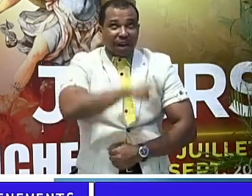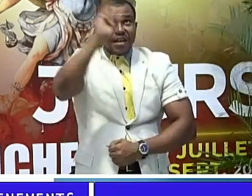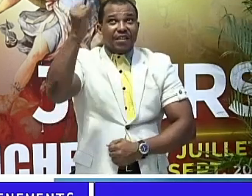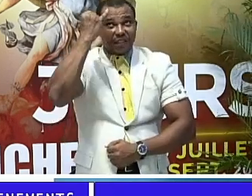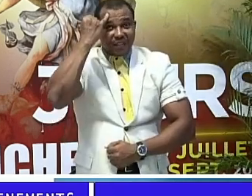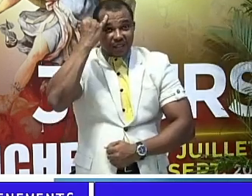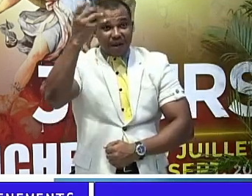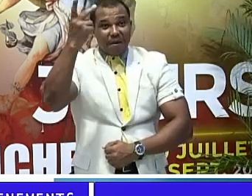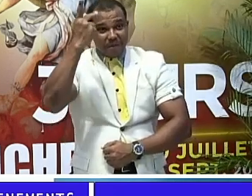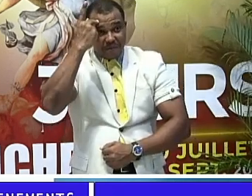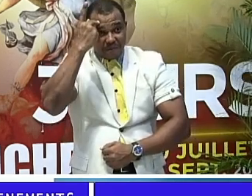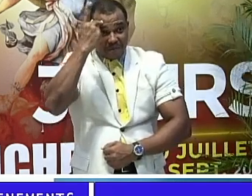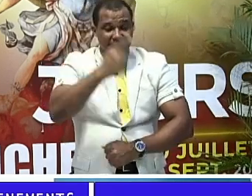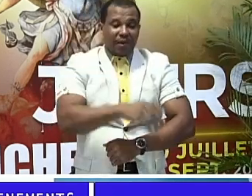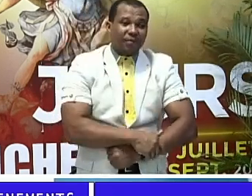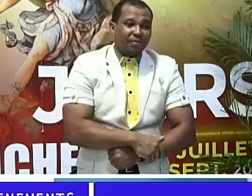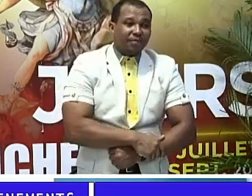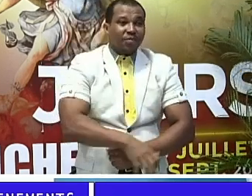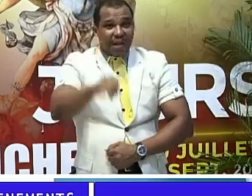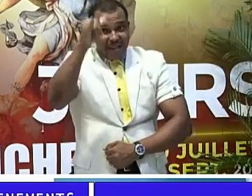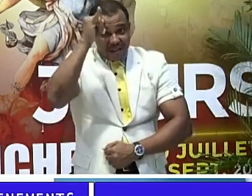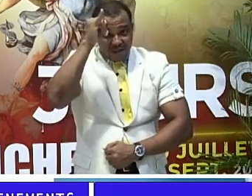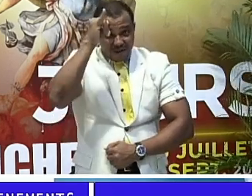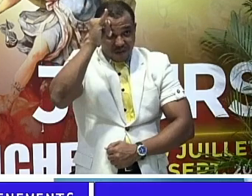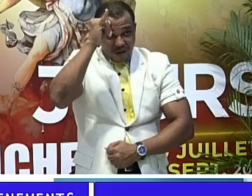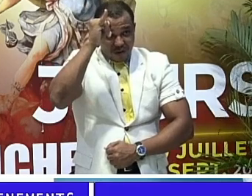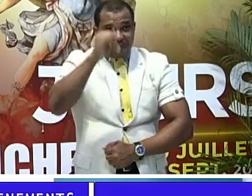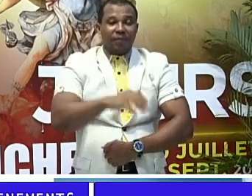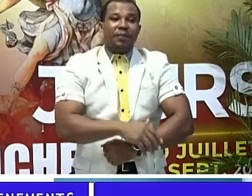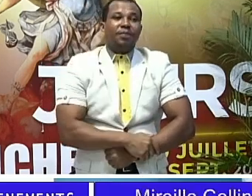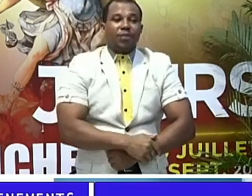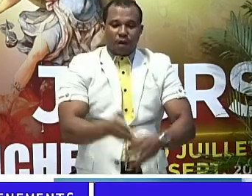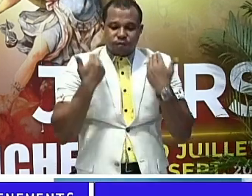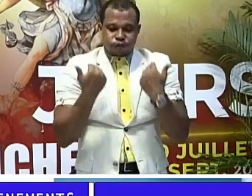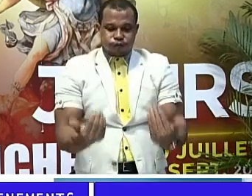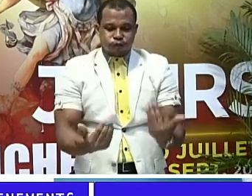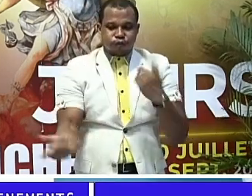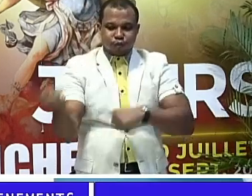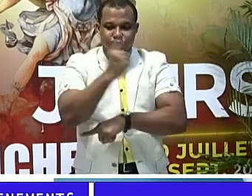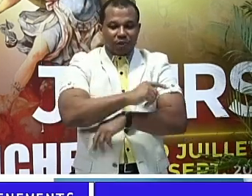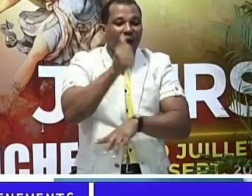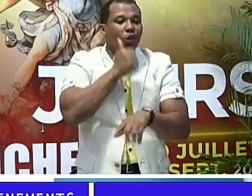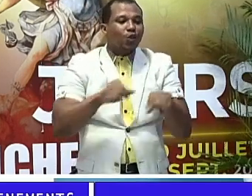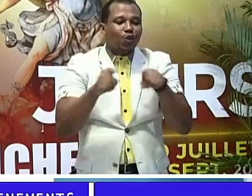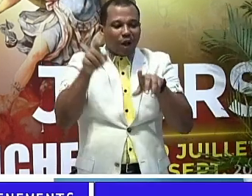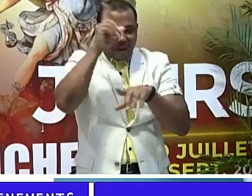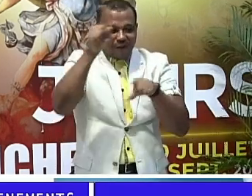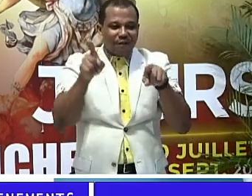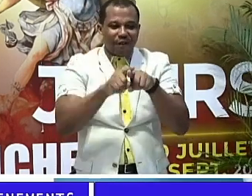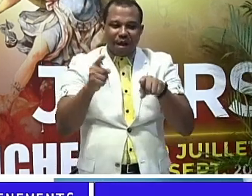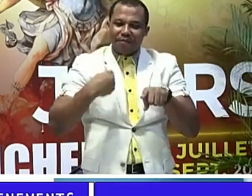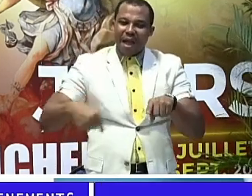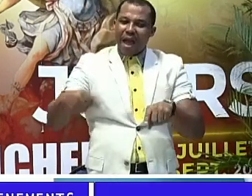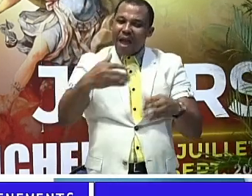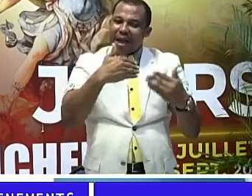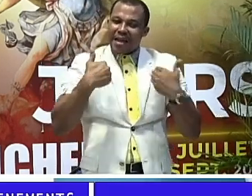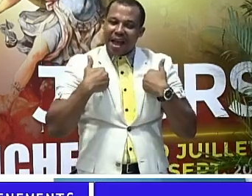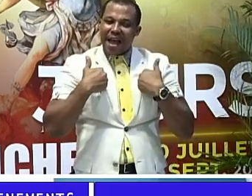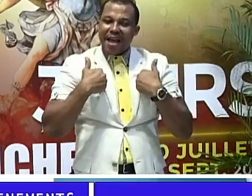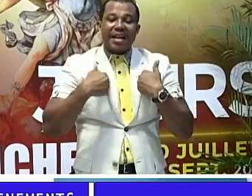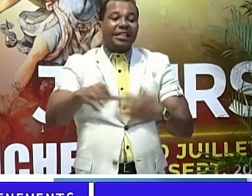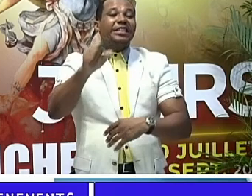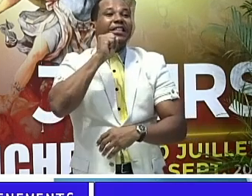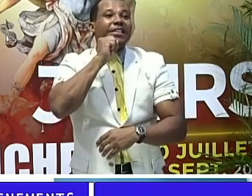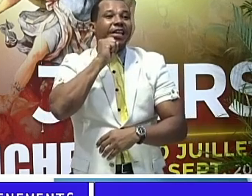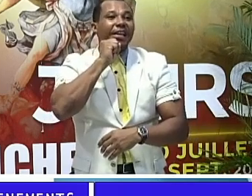Jean-Pierre, Yvan Raphaël Auriol. Je dis à Frère Maxemio, gagne également Shirley